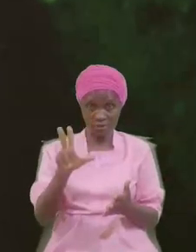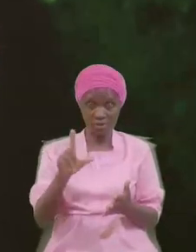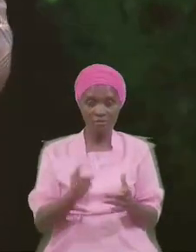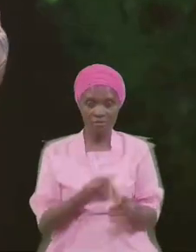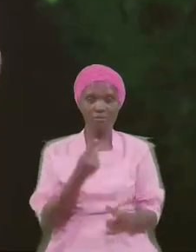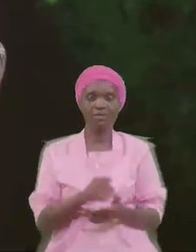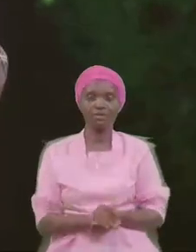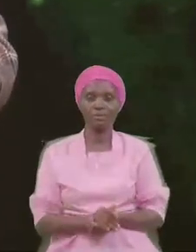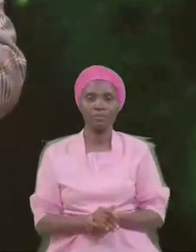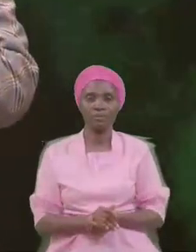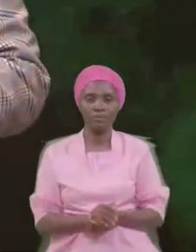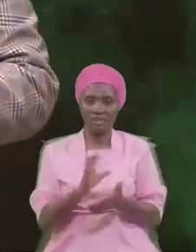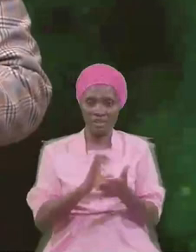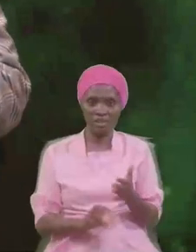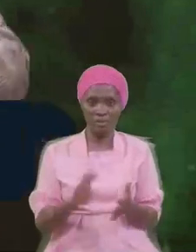2. Actes